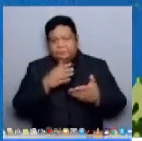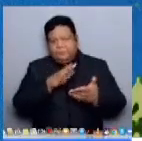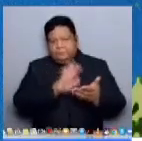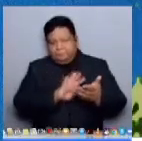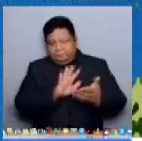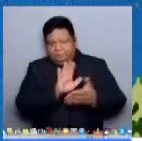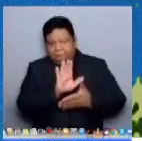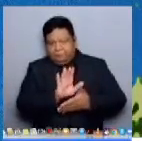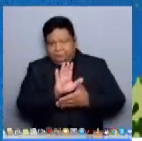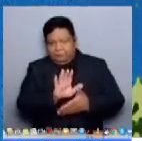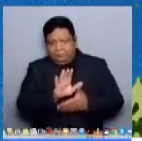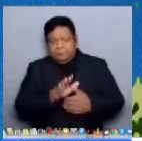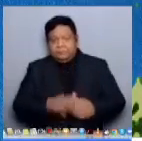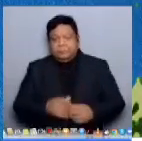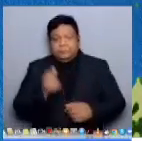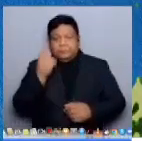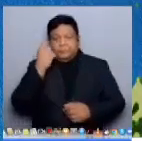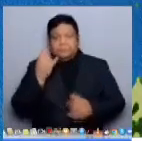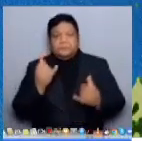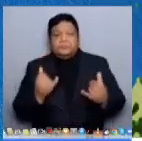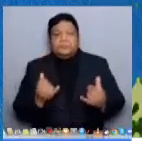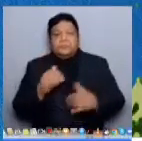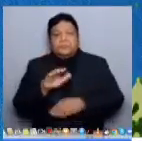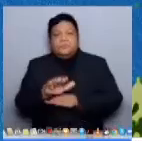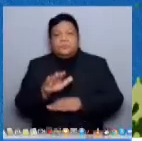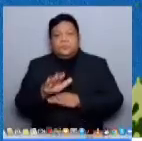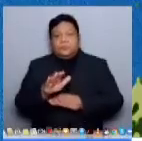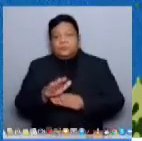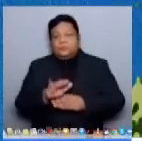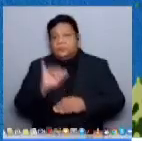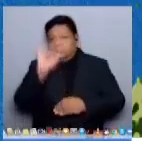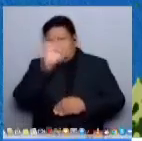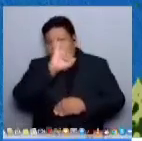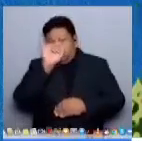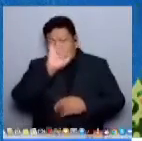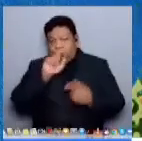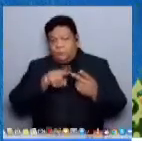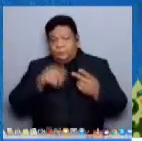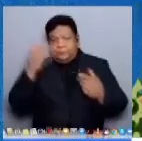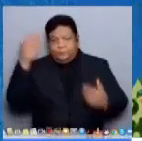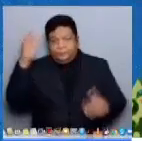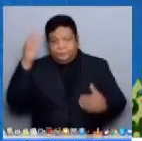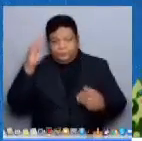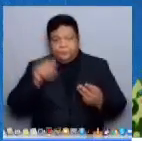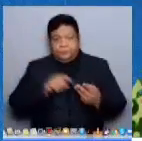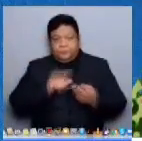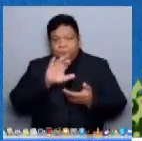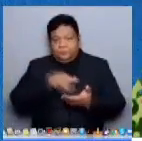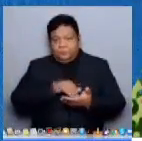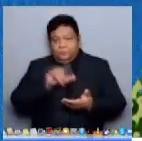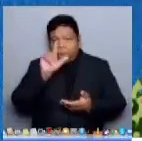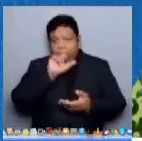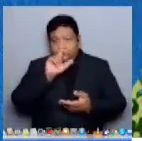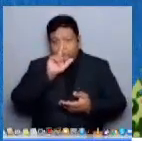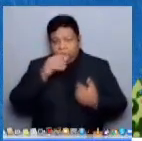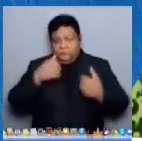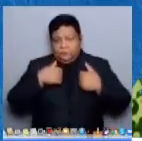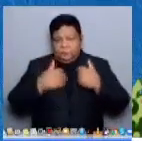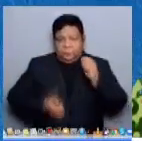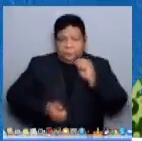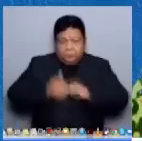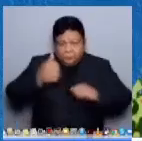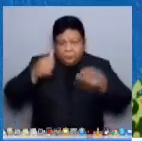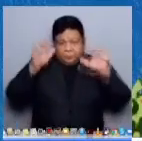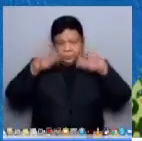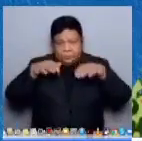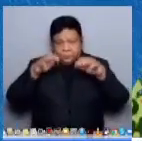ngayong hapon, ha, maging IM ready ang mga taga Ilocos Region, Cordillera, Central Luzon, dahil nasa inyo yung maraming kulay pula at orange,